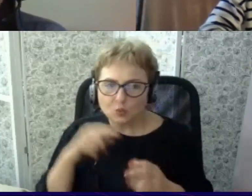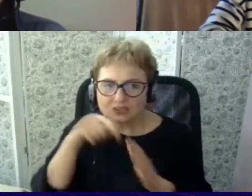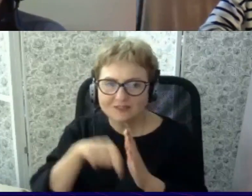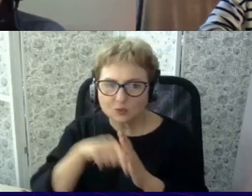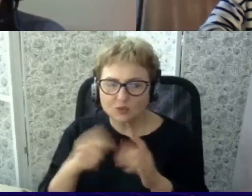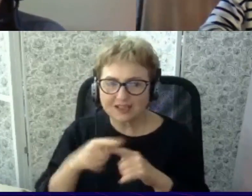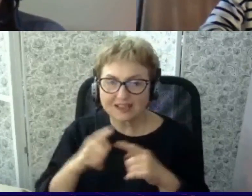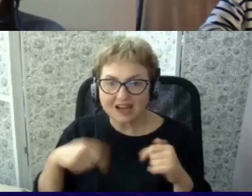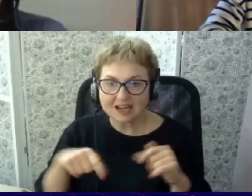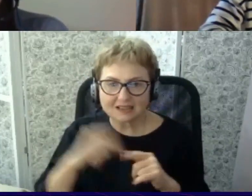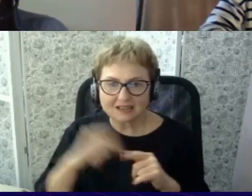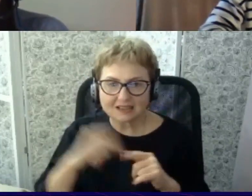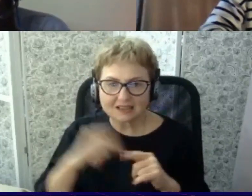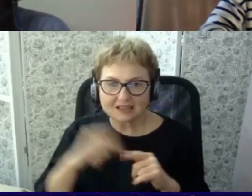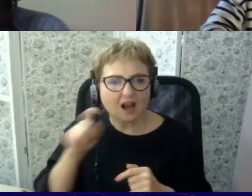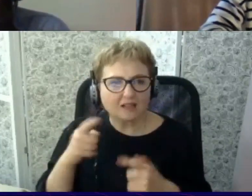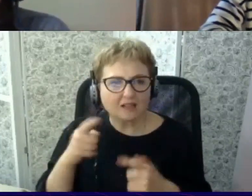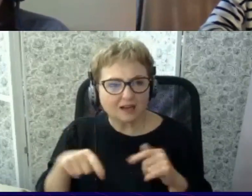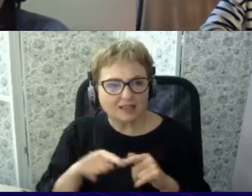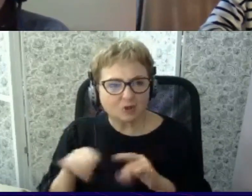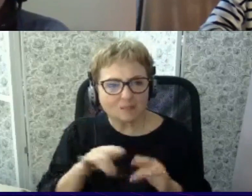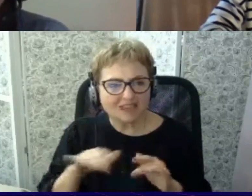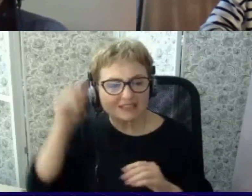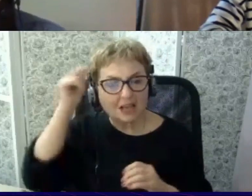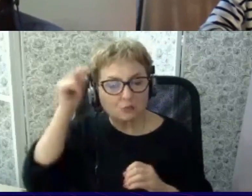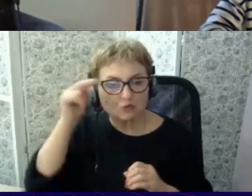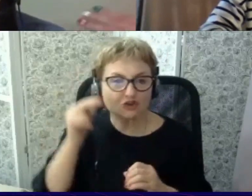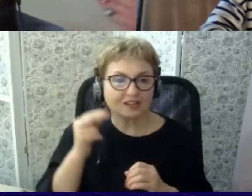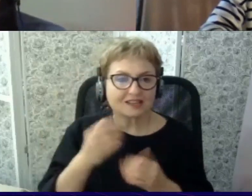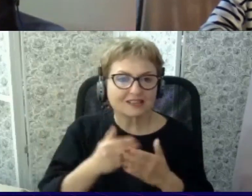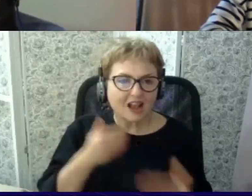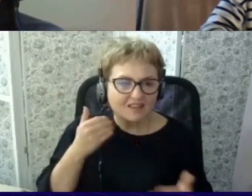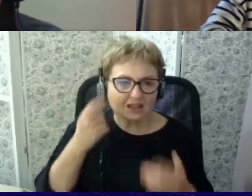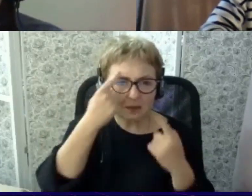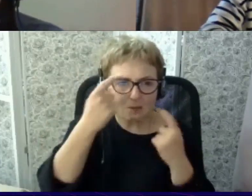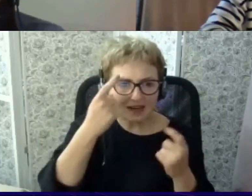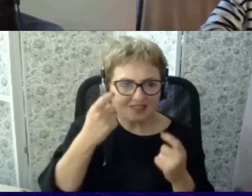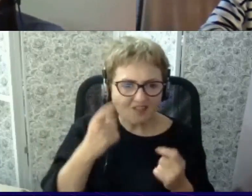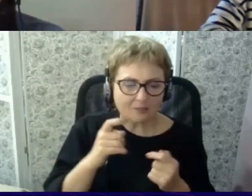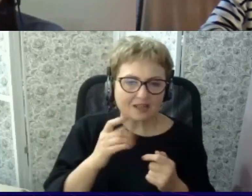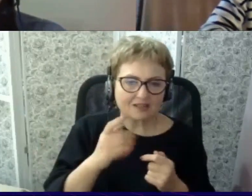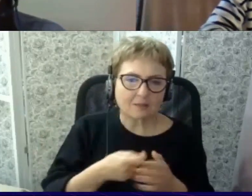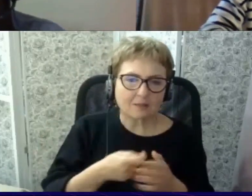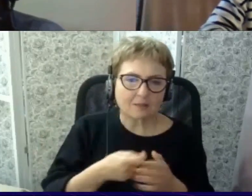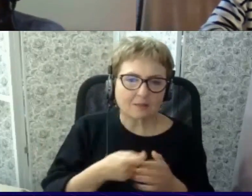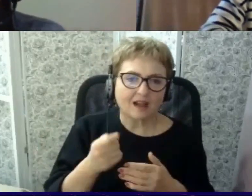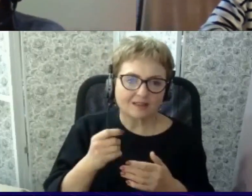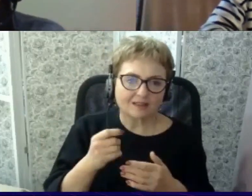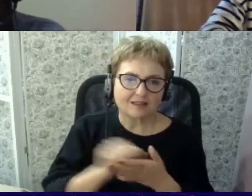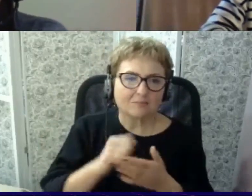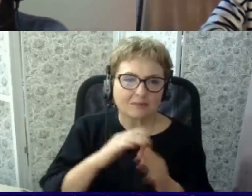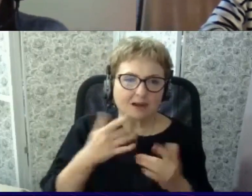курсы, да, внутри этих организаций, понять, как там организован процесс обучения, заведомо проинформировать, подать